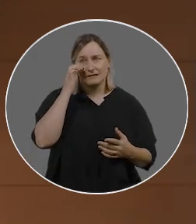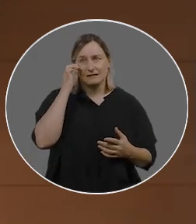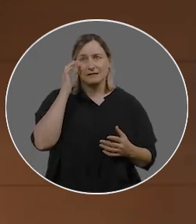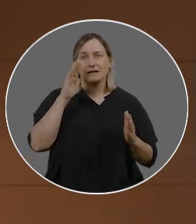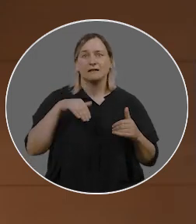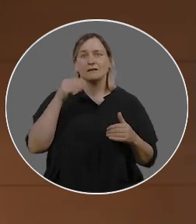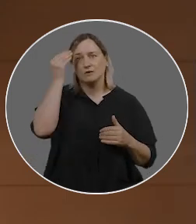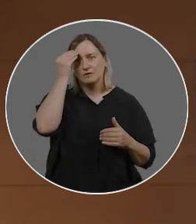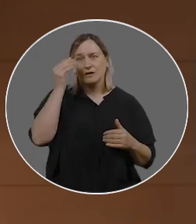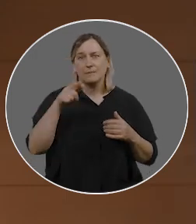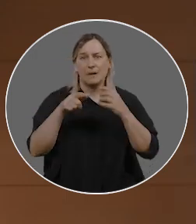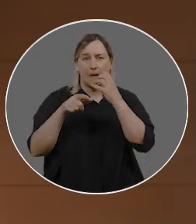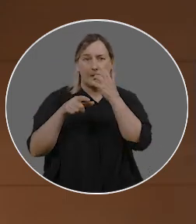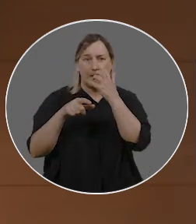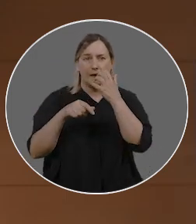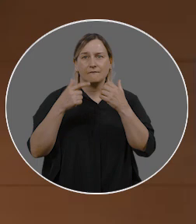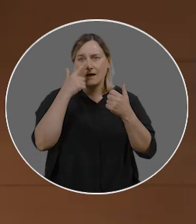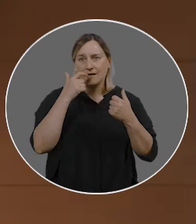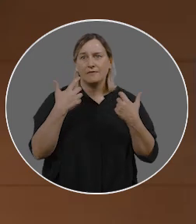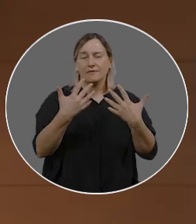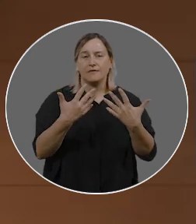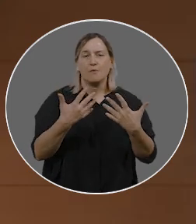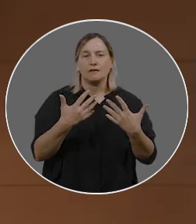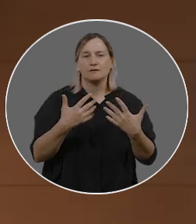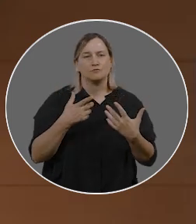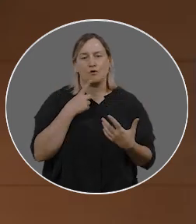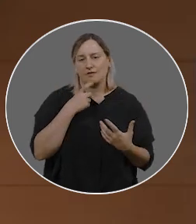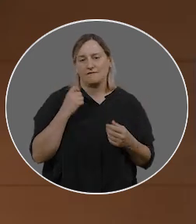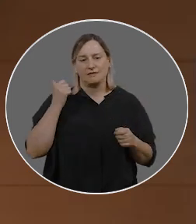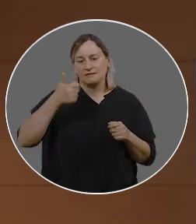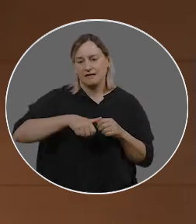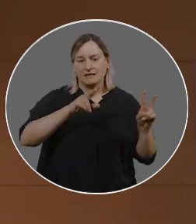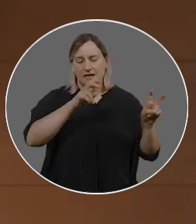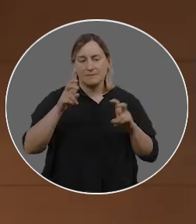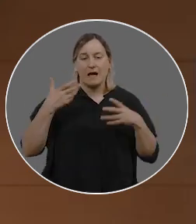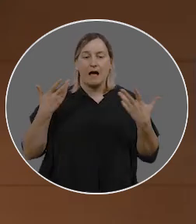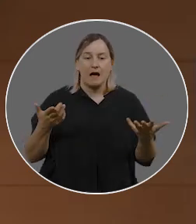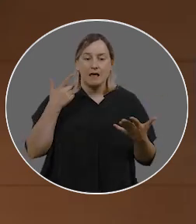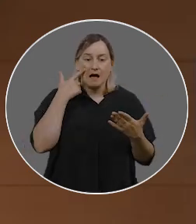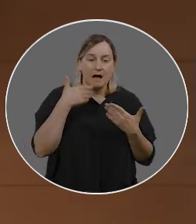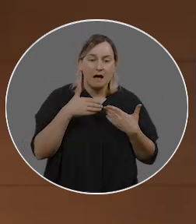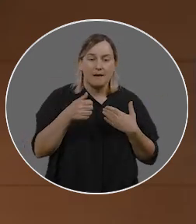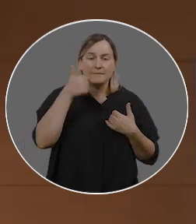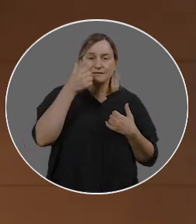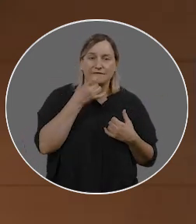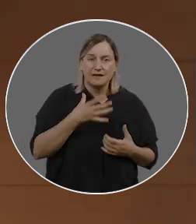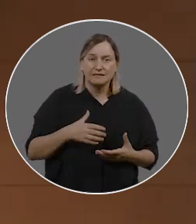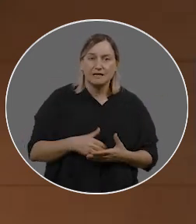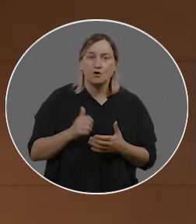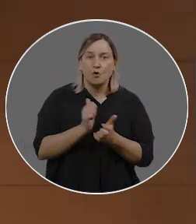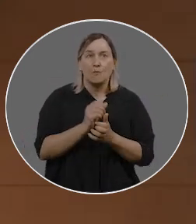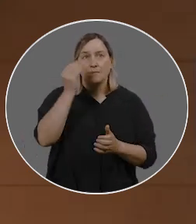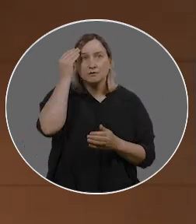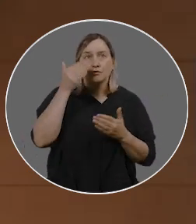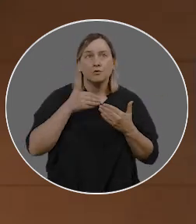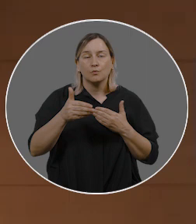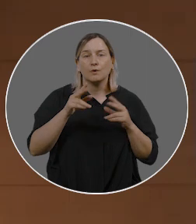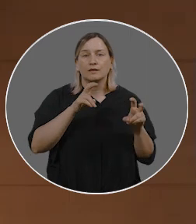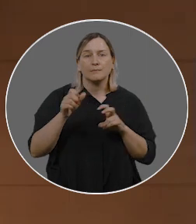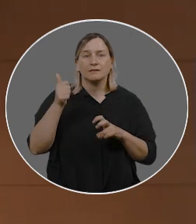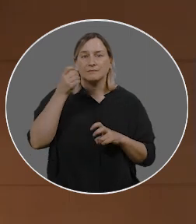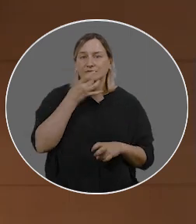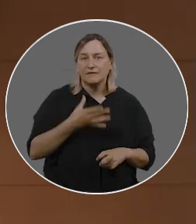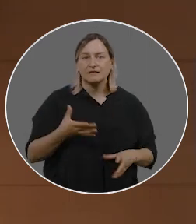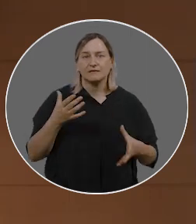fa, no sé, 10 anys era molt difícil tots aquests temes, ara és una mica més fàcil i suposo que d'aquí un temps serà molt més